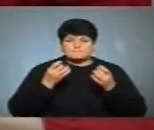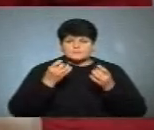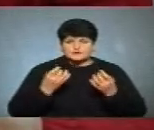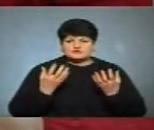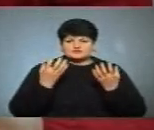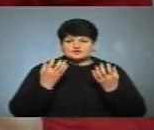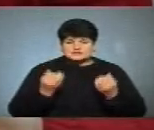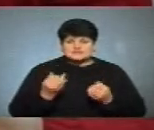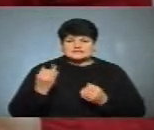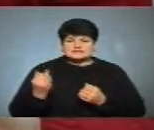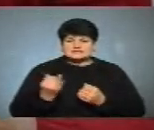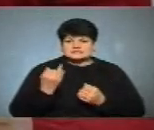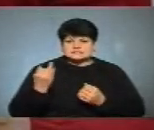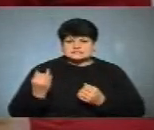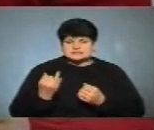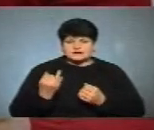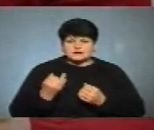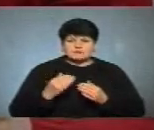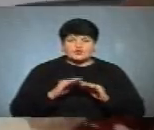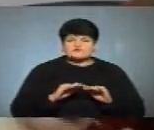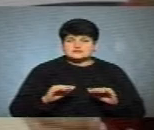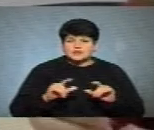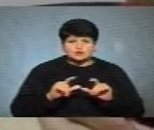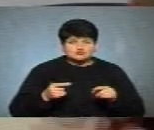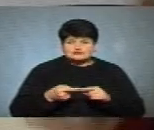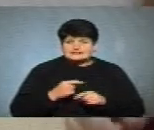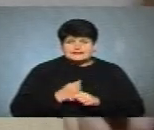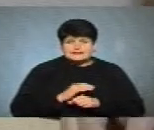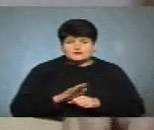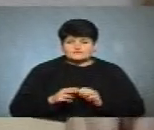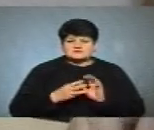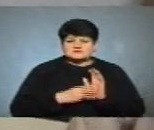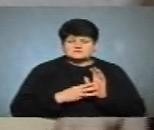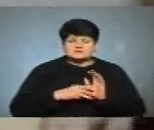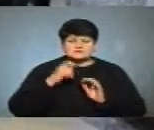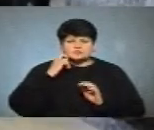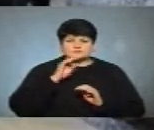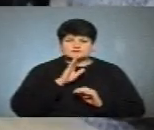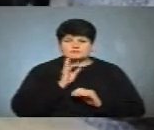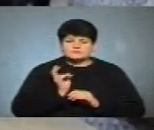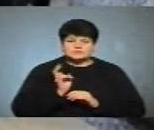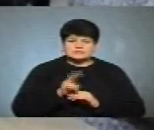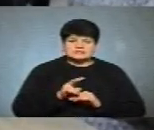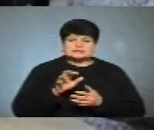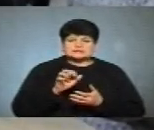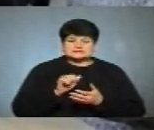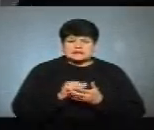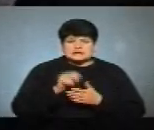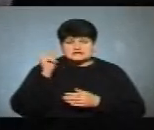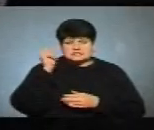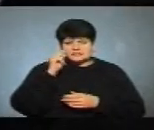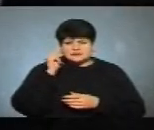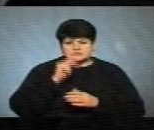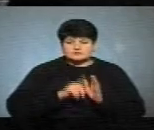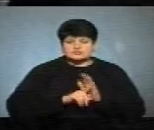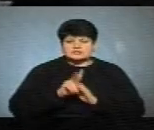цікаво, бо таке в садочку не роблять. 81-річна Надія Носик відвідувати заняття у територіальному центрі